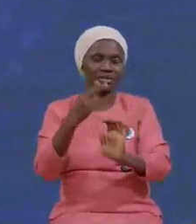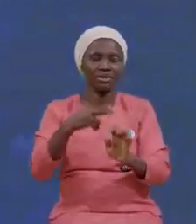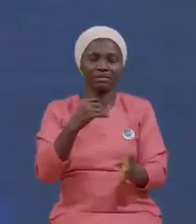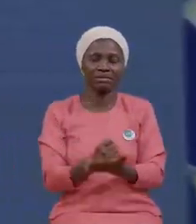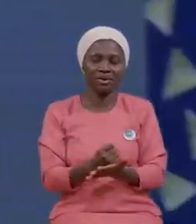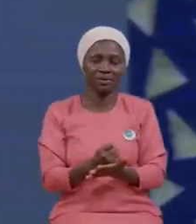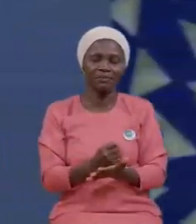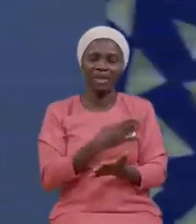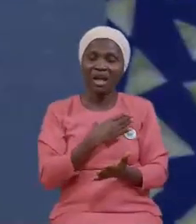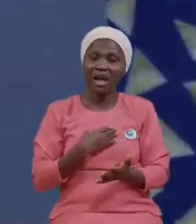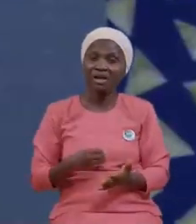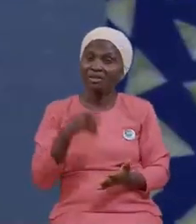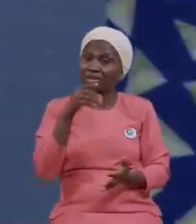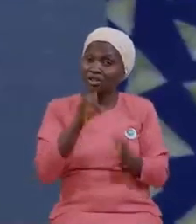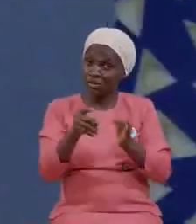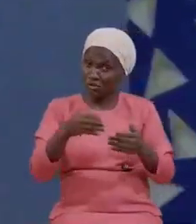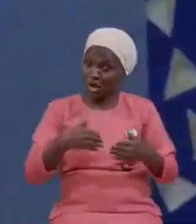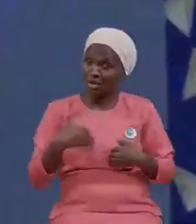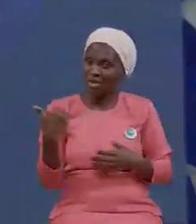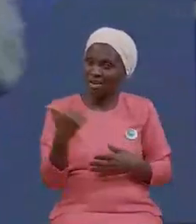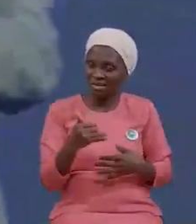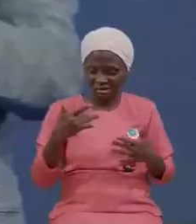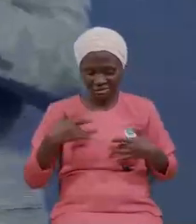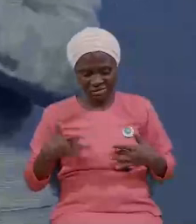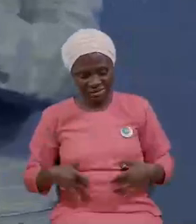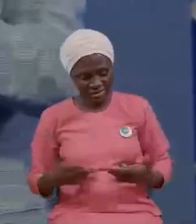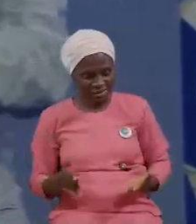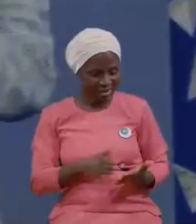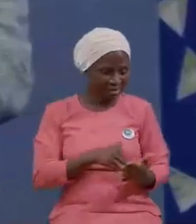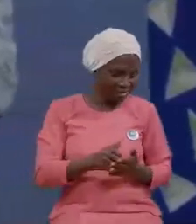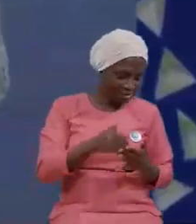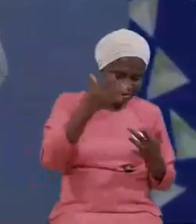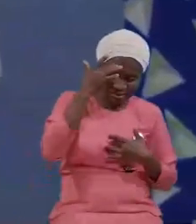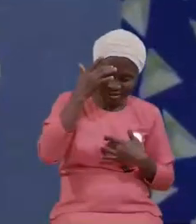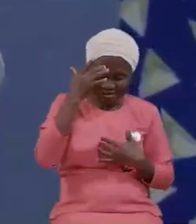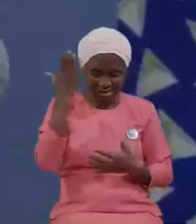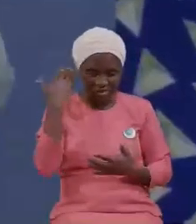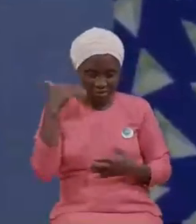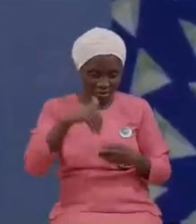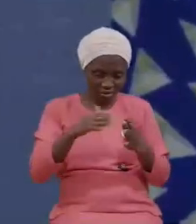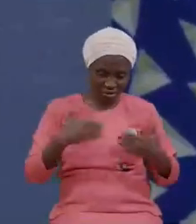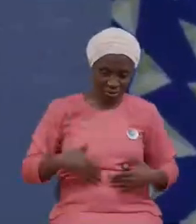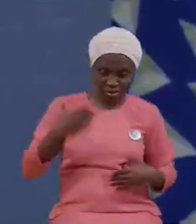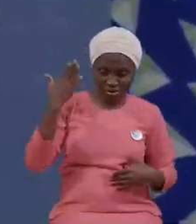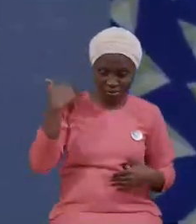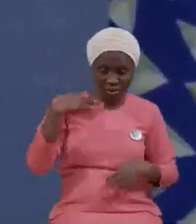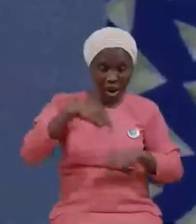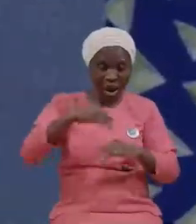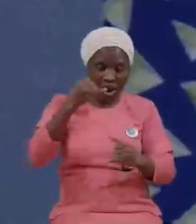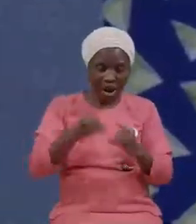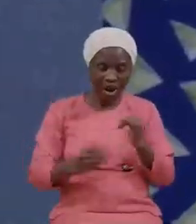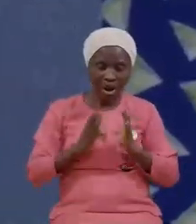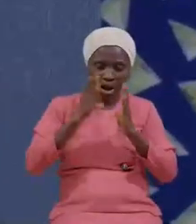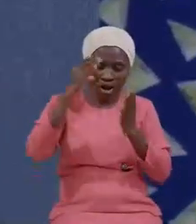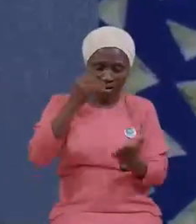Et si tu avais une infirmité donnée dans ton corps avant, au dernier, amen, ouvre